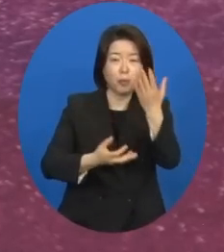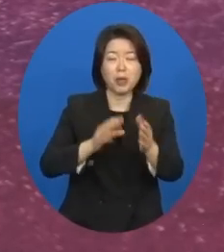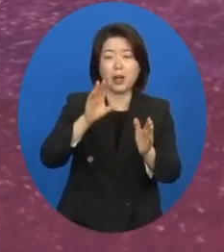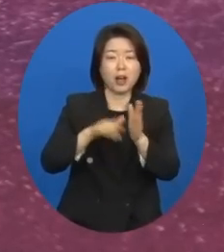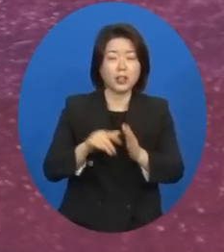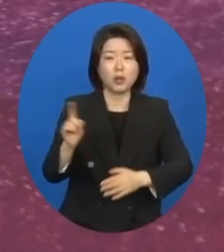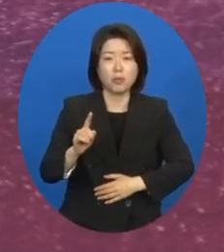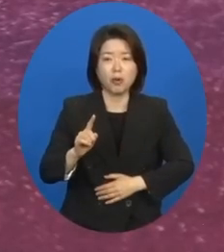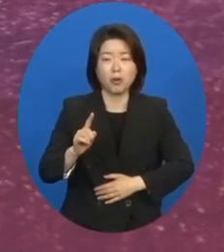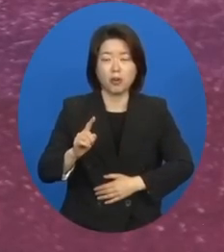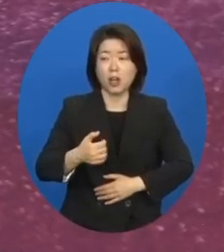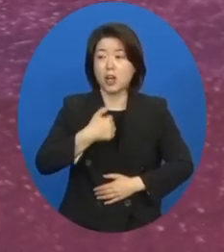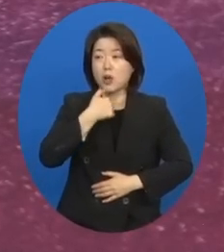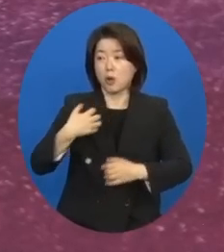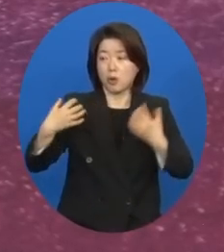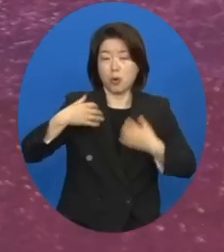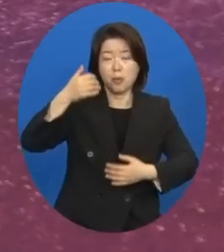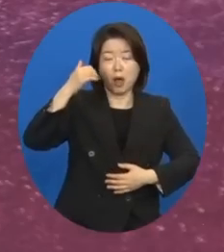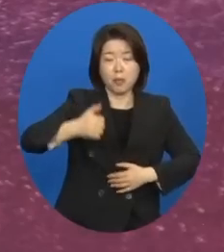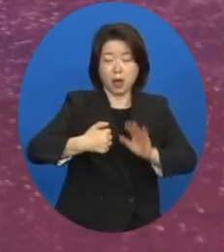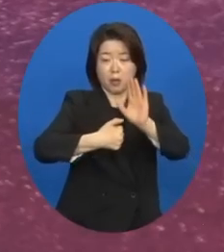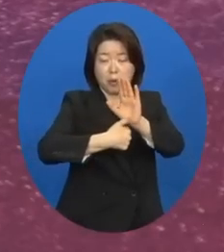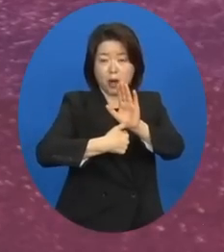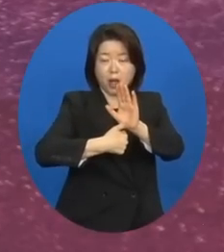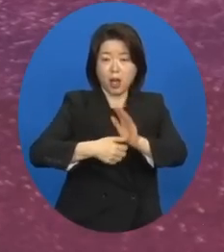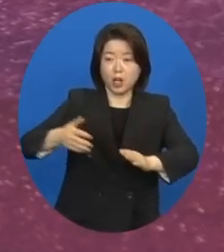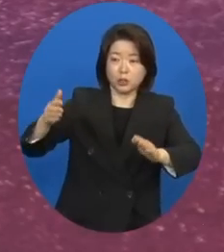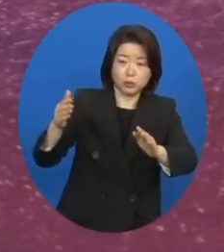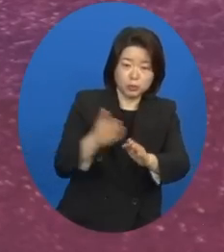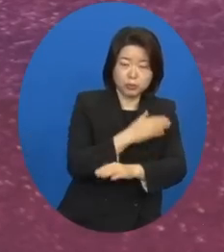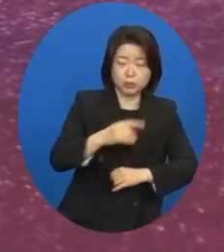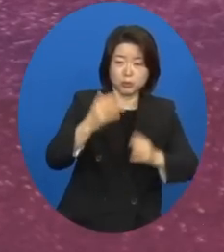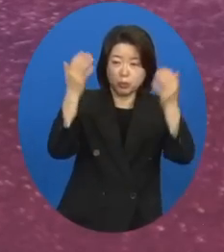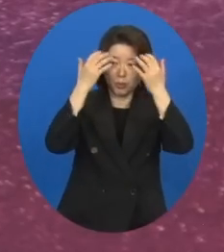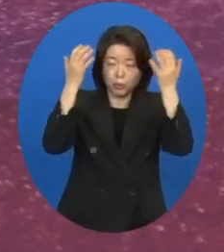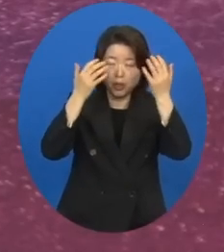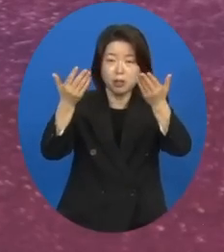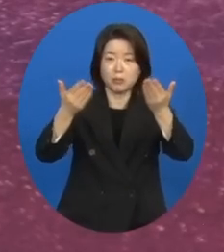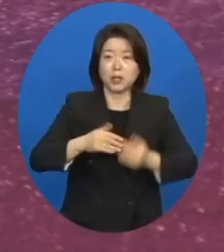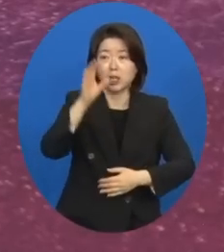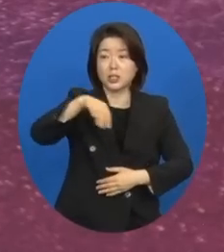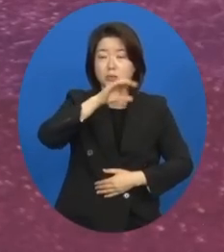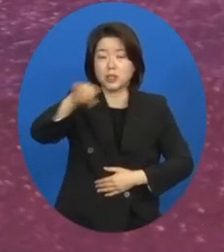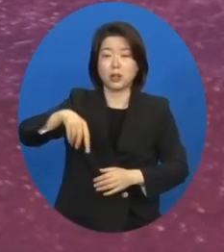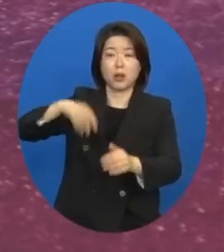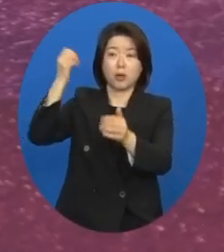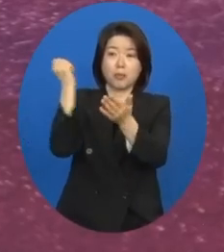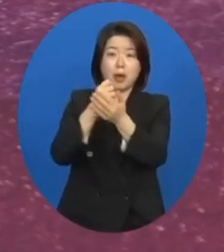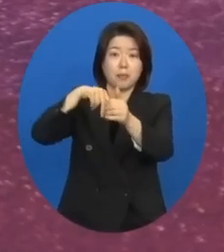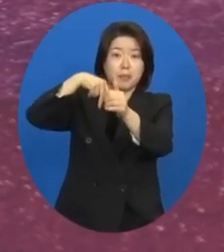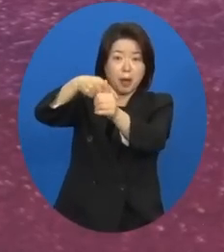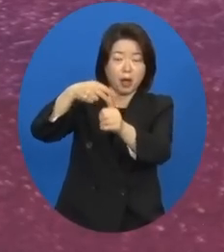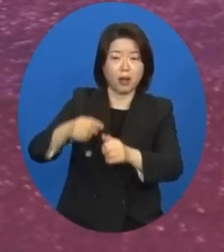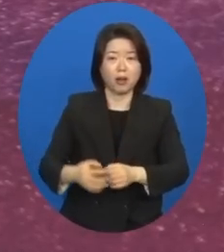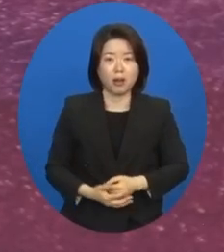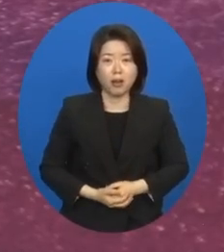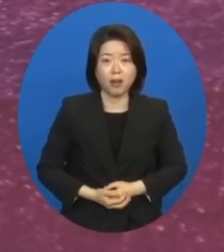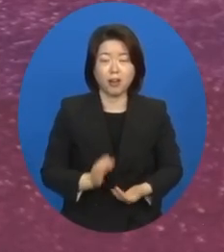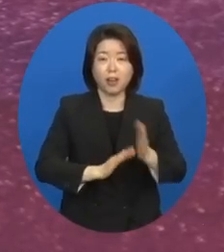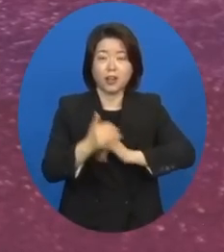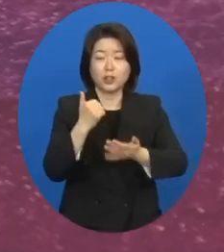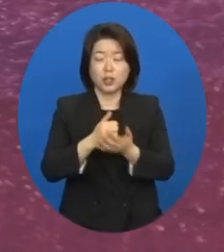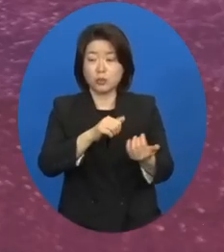때마다 본디오 빌라도에게 고난을 받아 십자가에 못 박혀 죽으시고 예수님을 고난받게, 예수님을 죽게